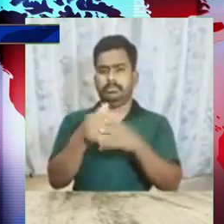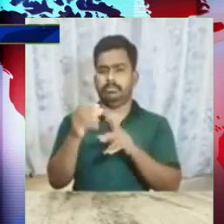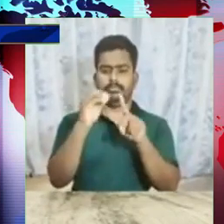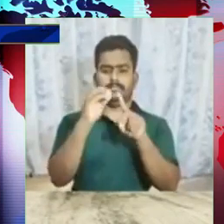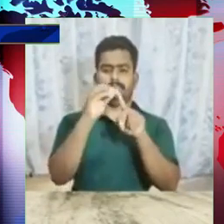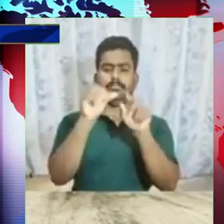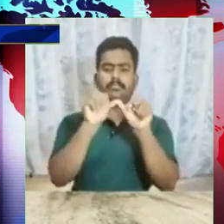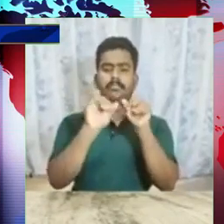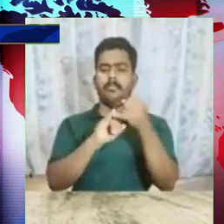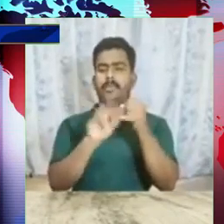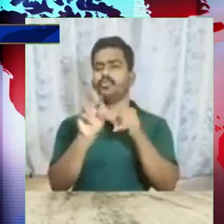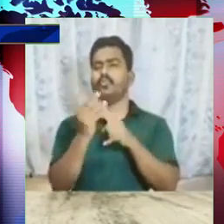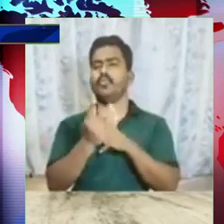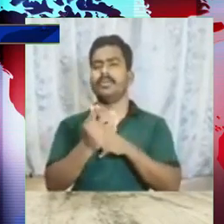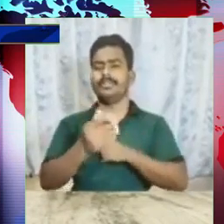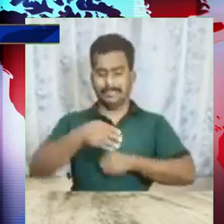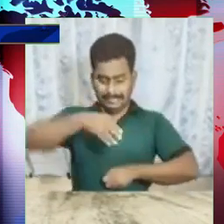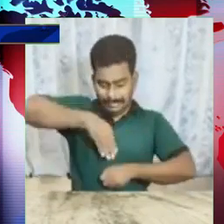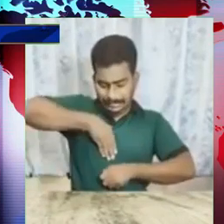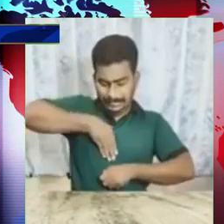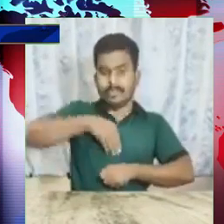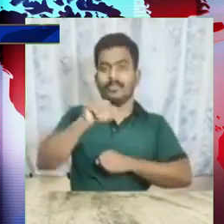യാത്രാ പാസുമായി ബന്ധപ്പെട്ട്